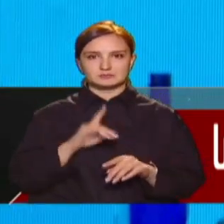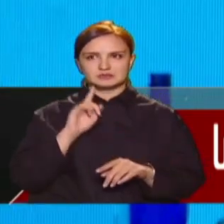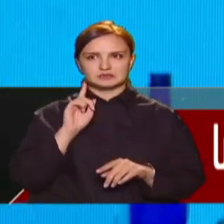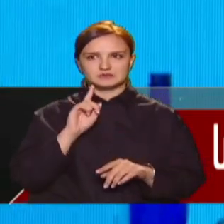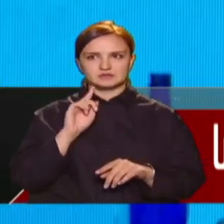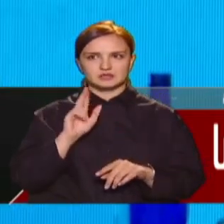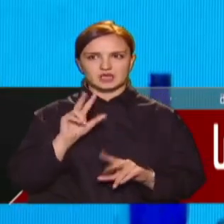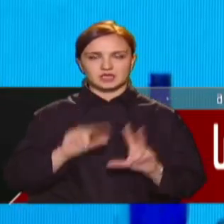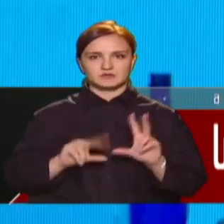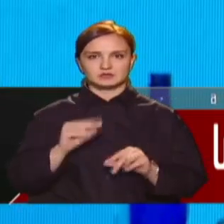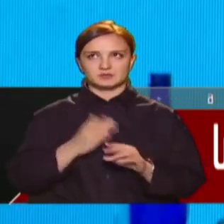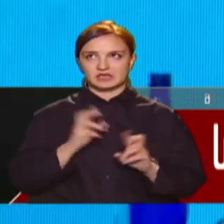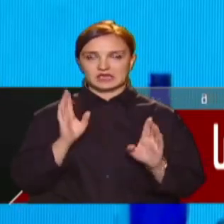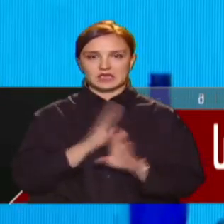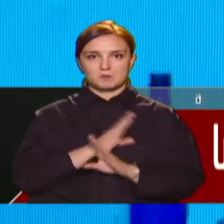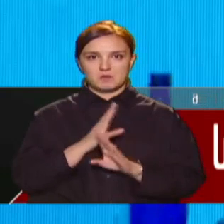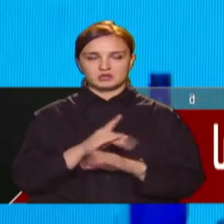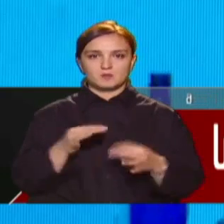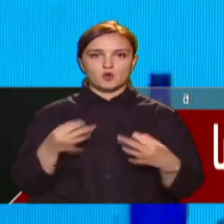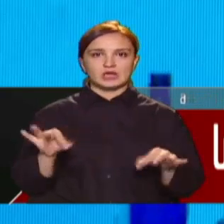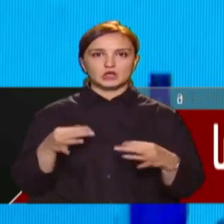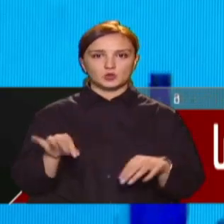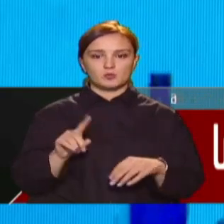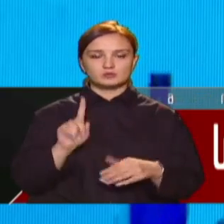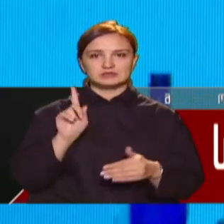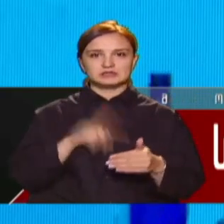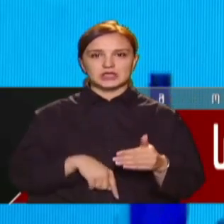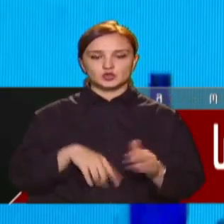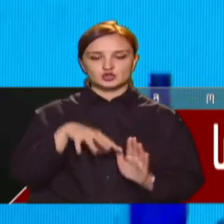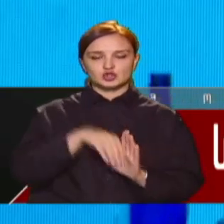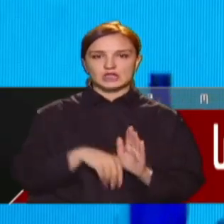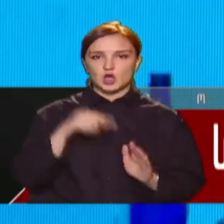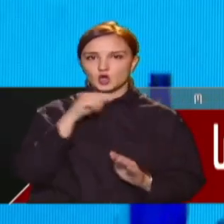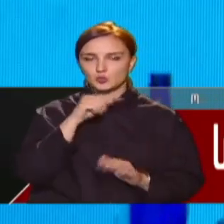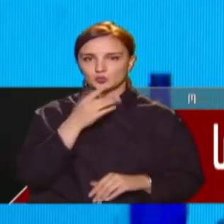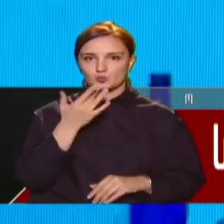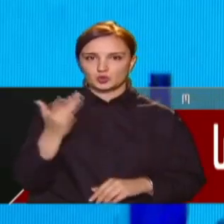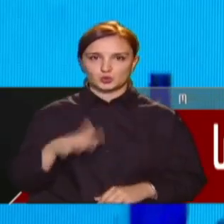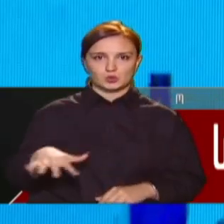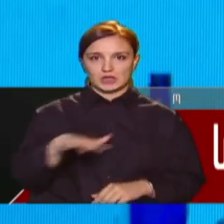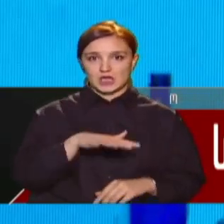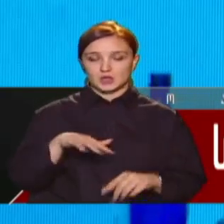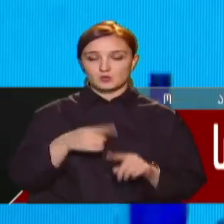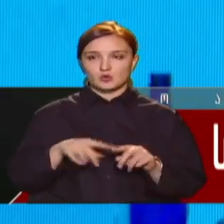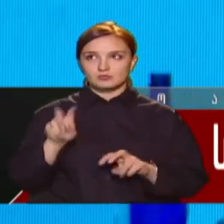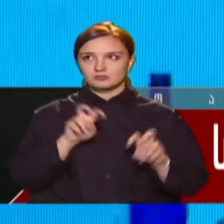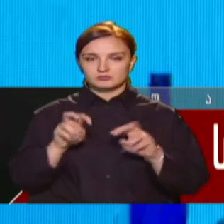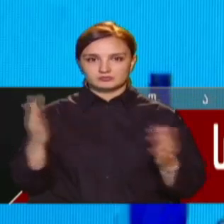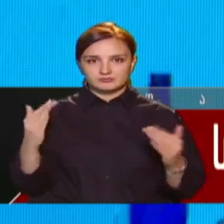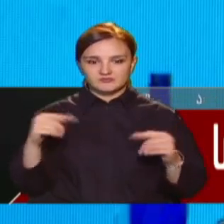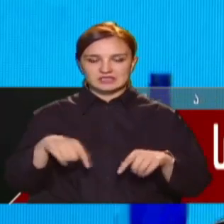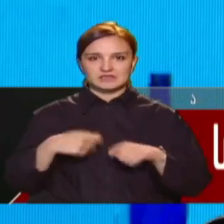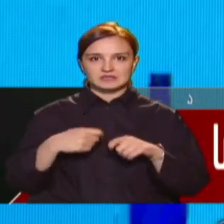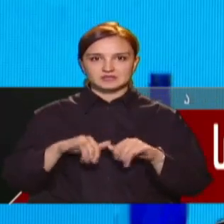და გათვალისწინებულია კლიმატი და მოქნილობა, გადაჰქონდეს სანდო მაკროეკონომიკური პოლიტიკური გარემო, რათა მოიზიდოს ინვესტიციები,